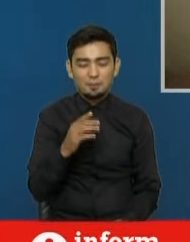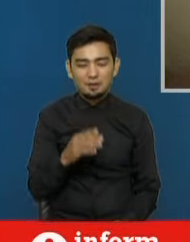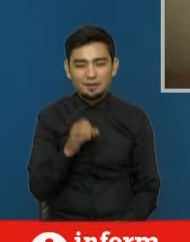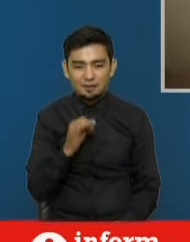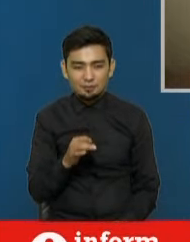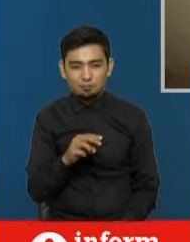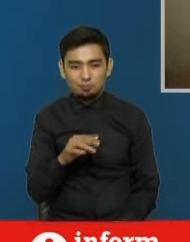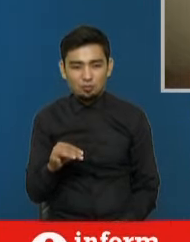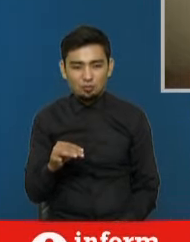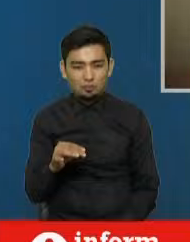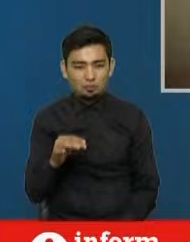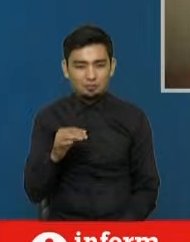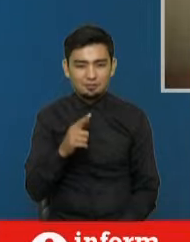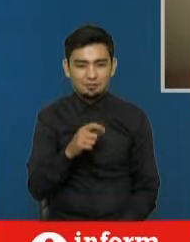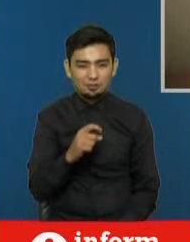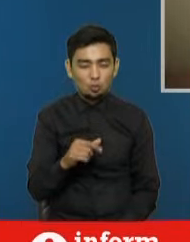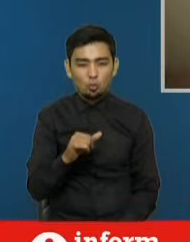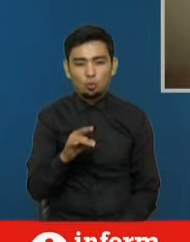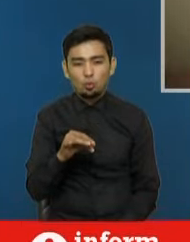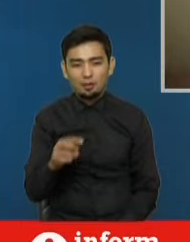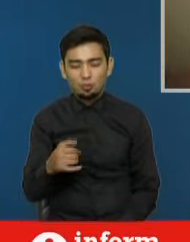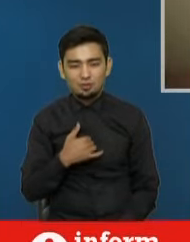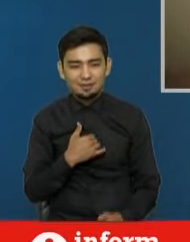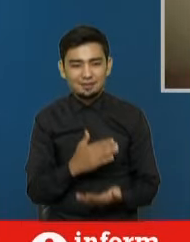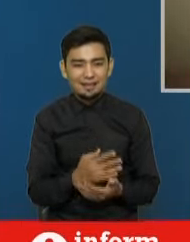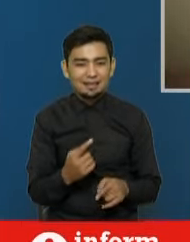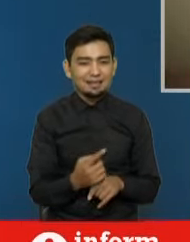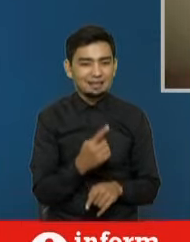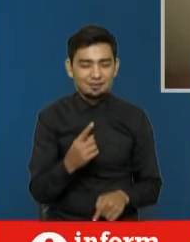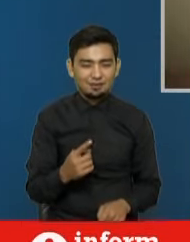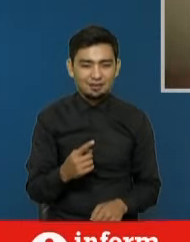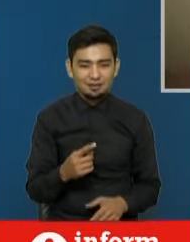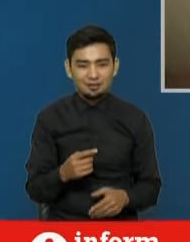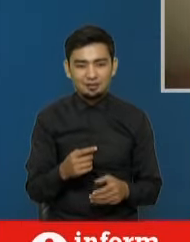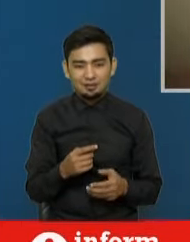добычи природного урана, а это единственное сегодня